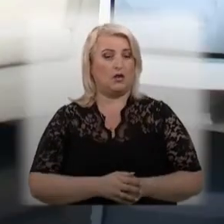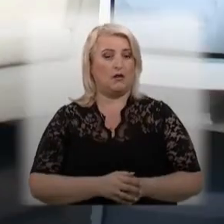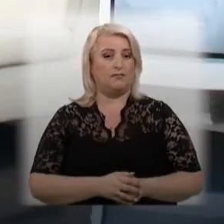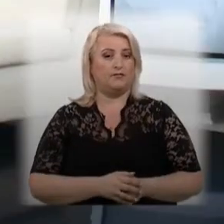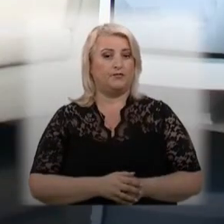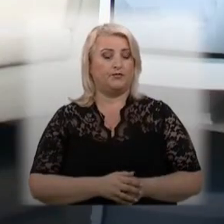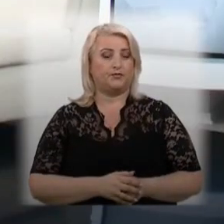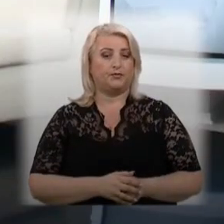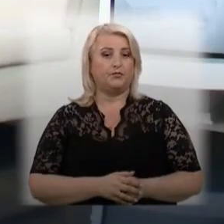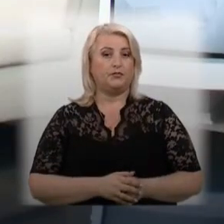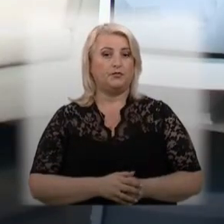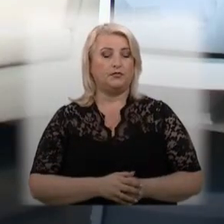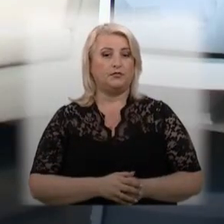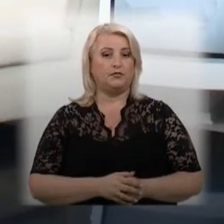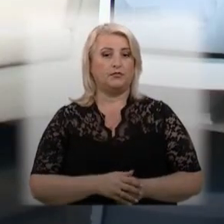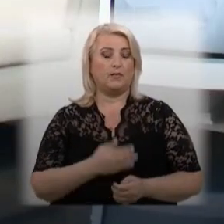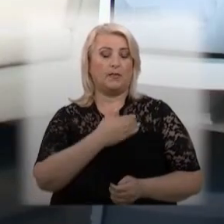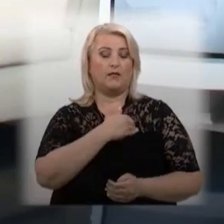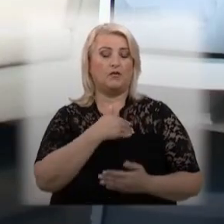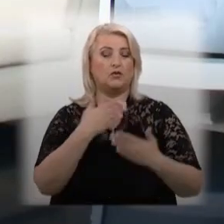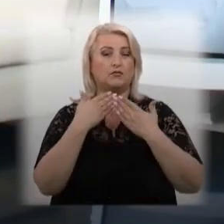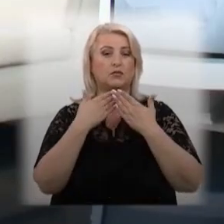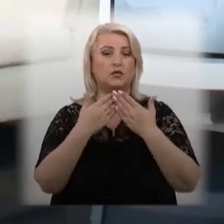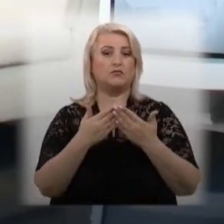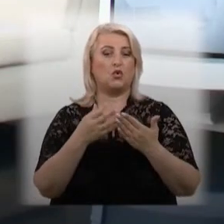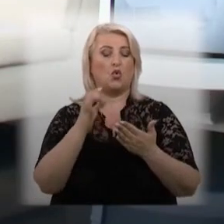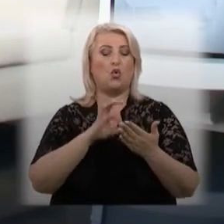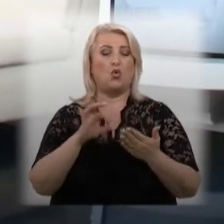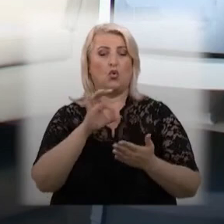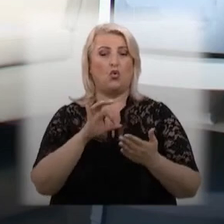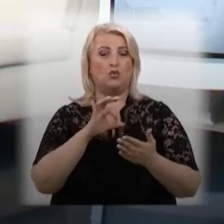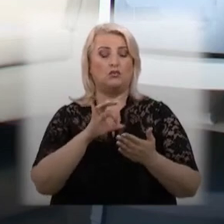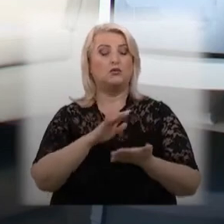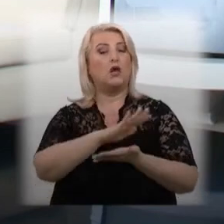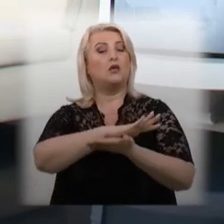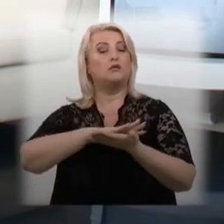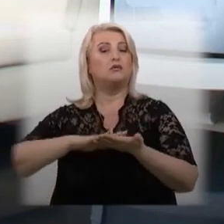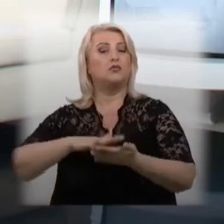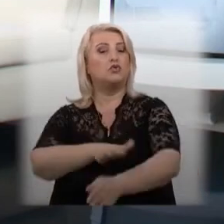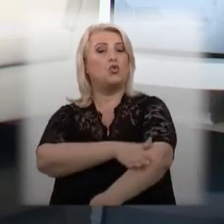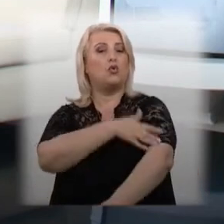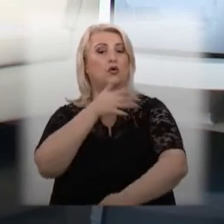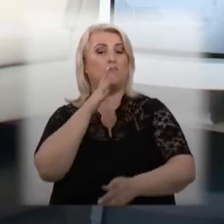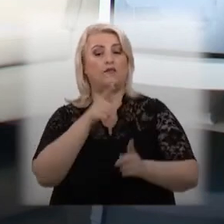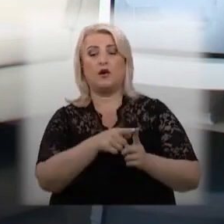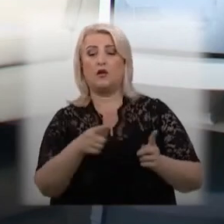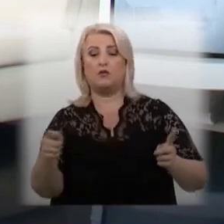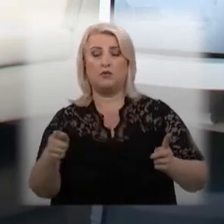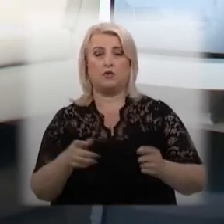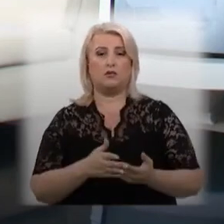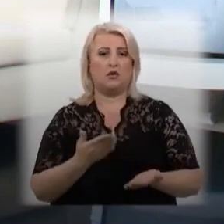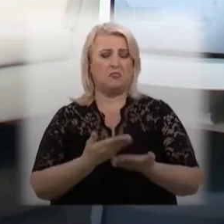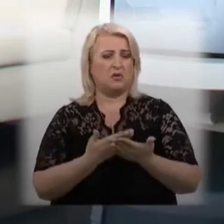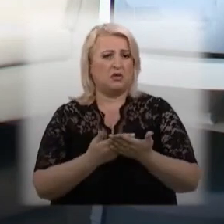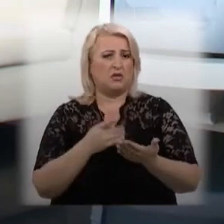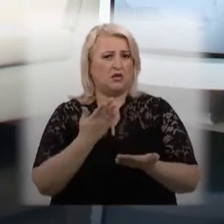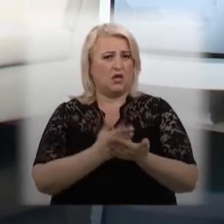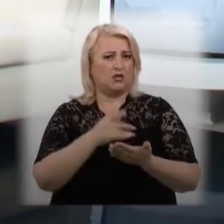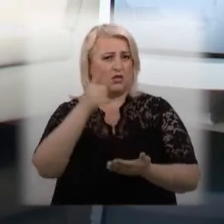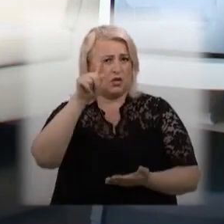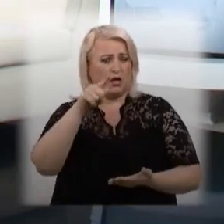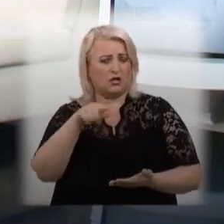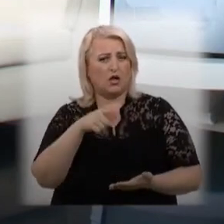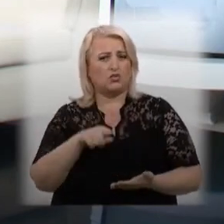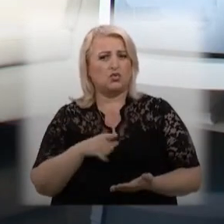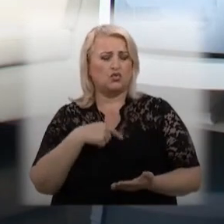calculăm un buget vreau să te întreb pe ciclu de tranzacție lung Da sunt niște indicator totuși intermediari care mă